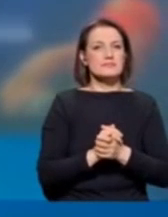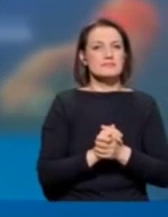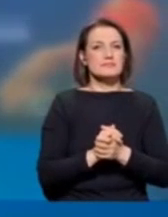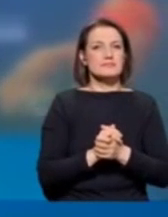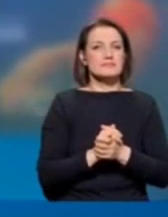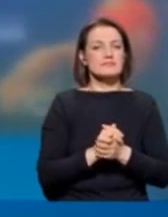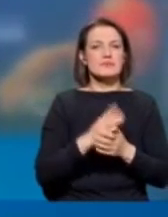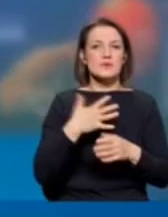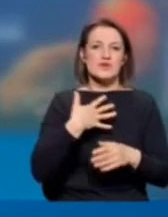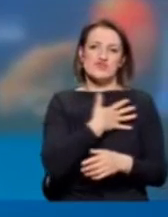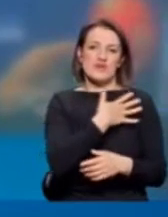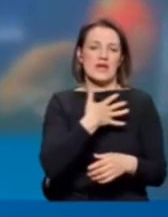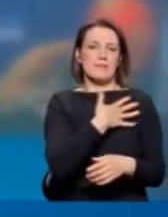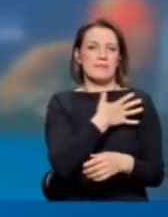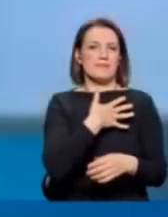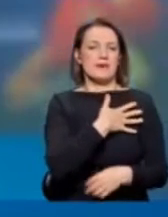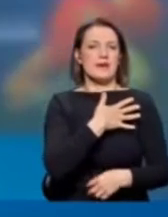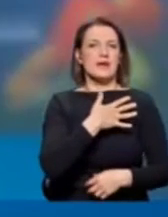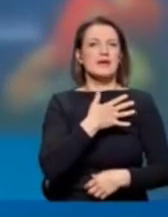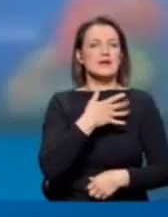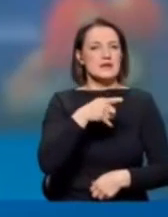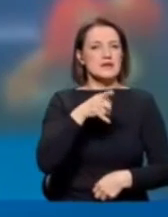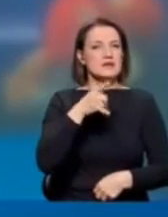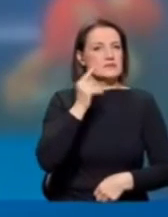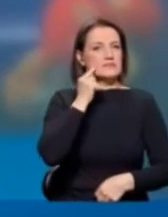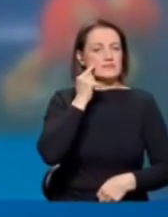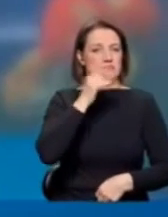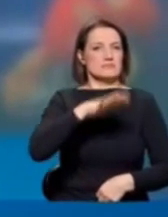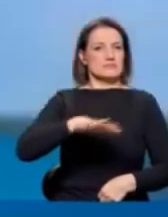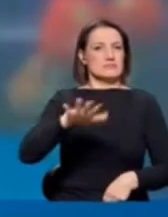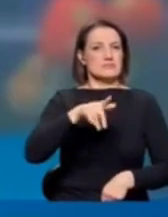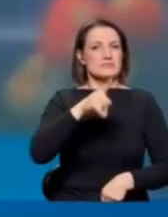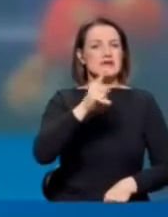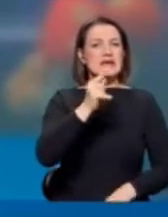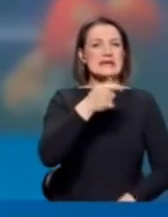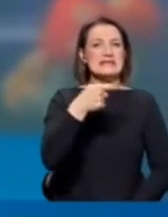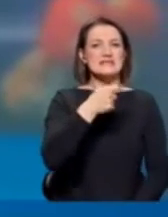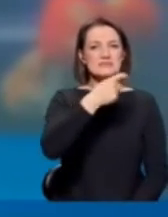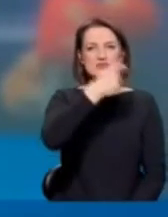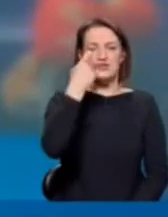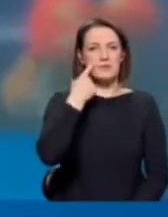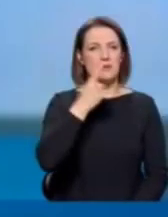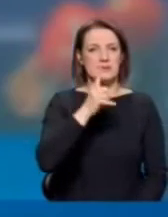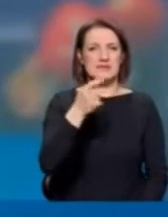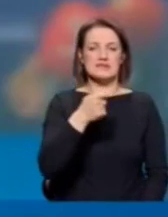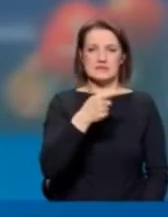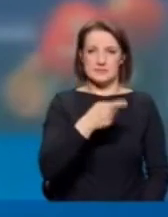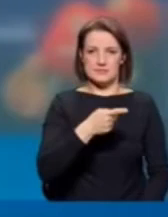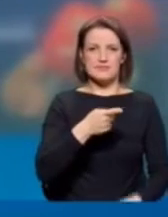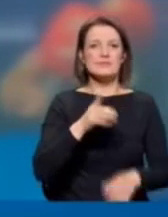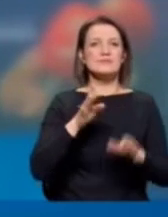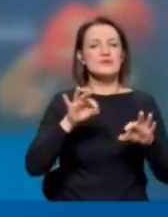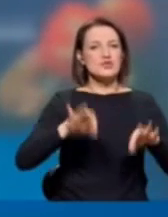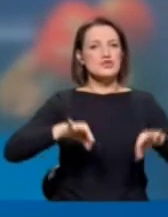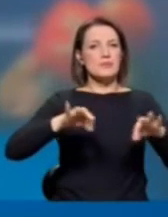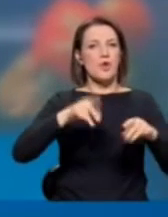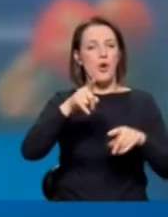hani CHP seçmeninin çok sıcak bakmadığı bir isimdi Öyle değil mi Evet şimdi